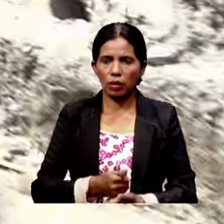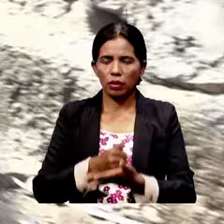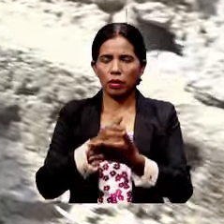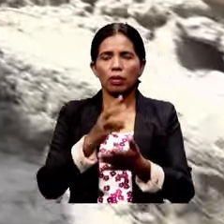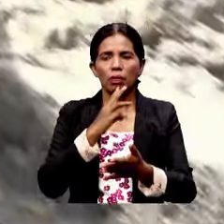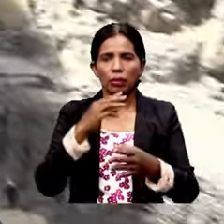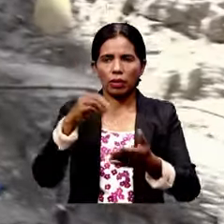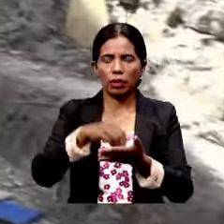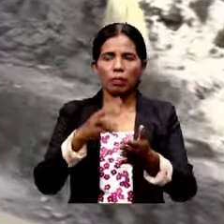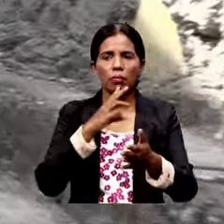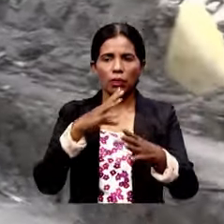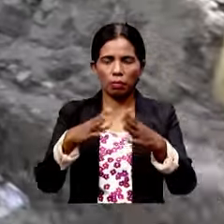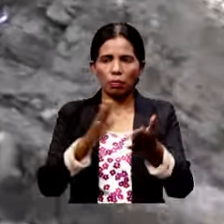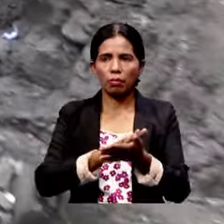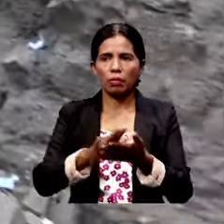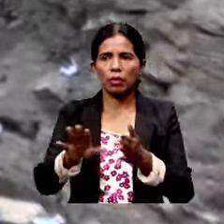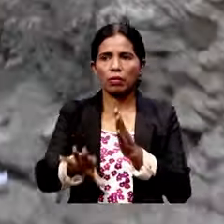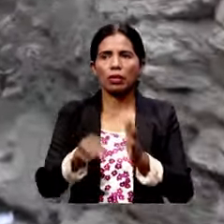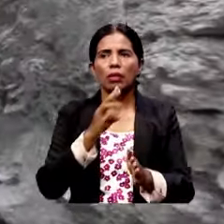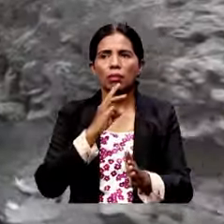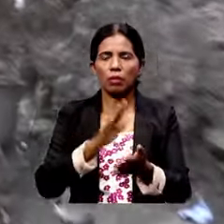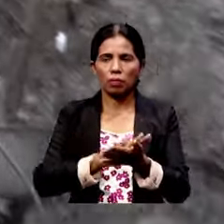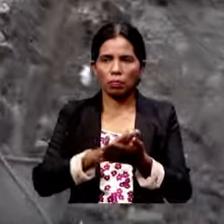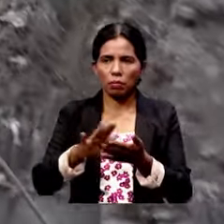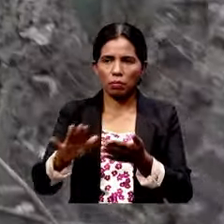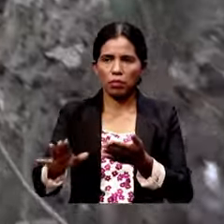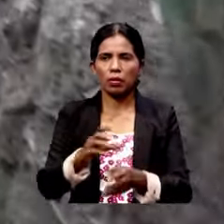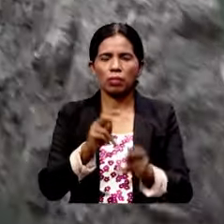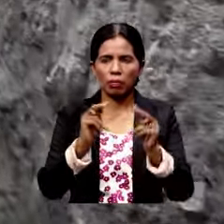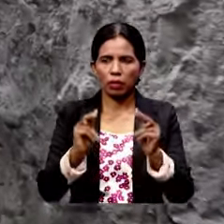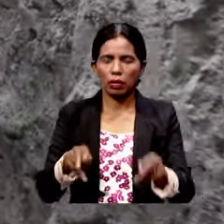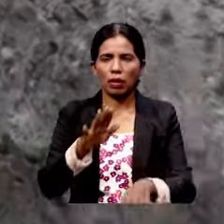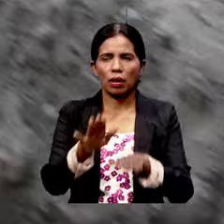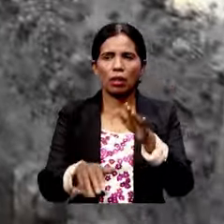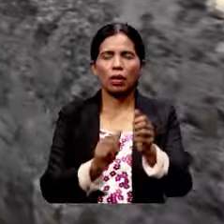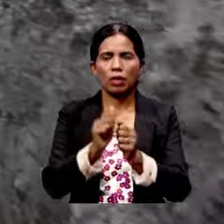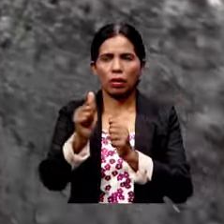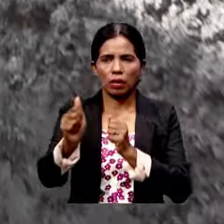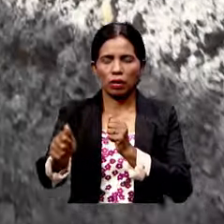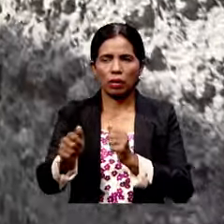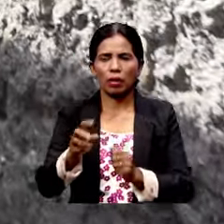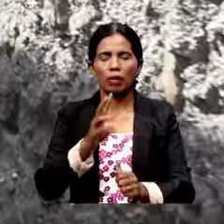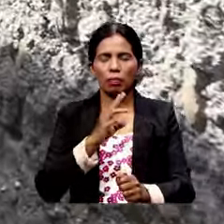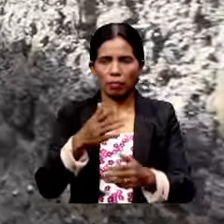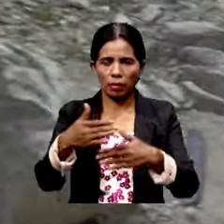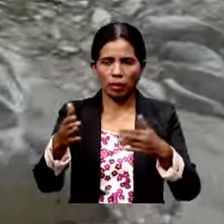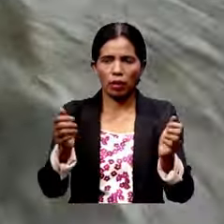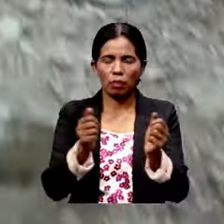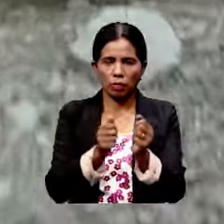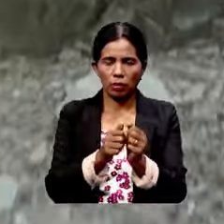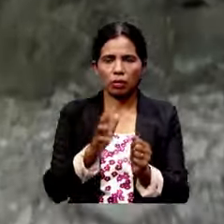nia, tamba tu hetan de be mos no holitru ida, precisa lau ai ho distansia besi kilometru tulu.